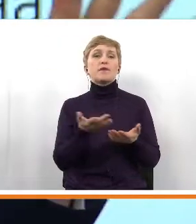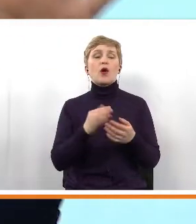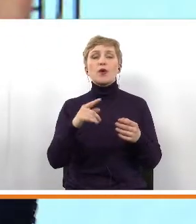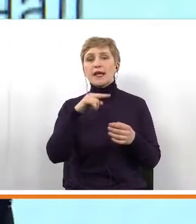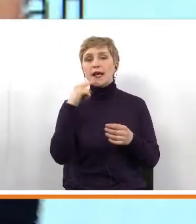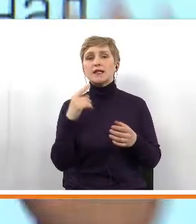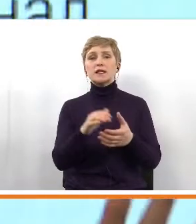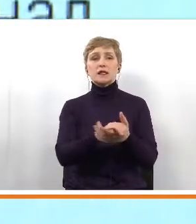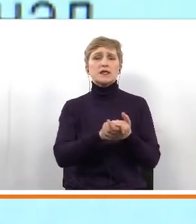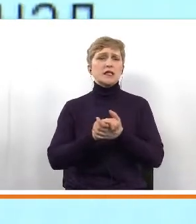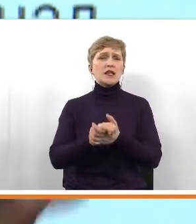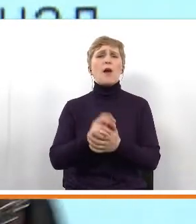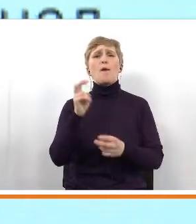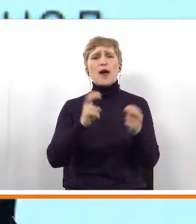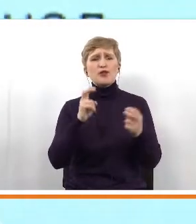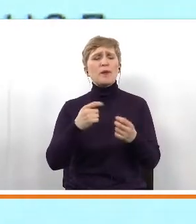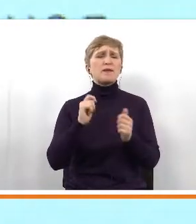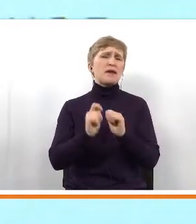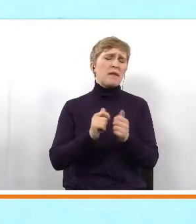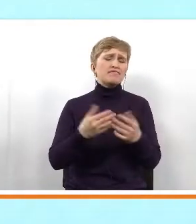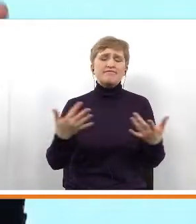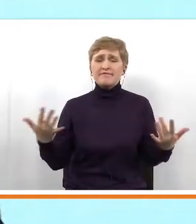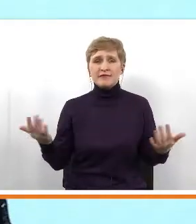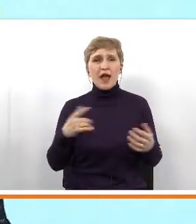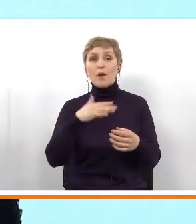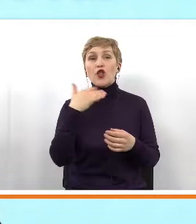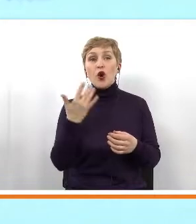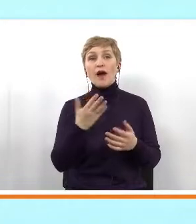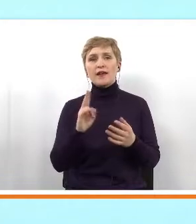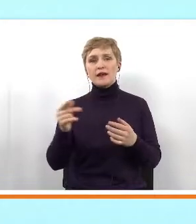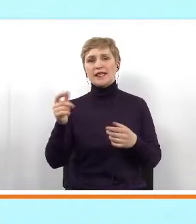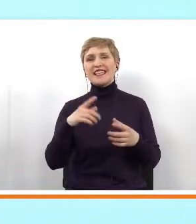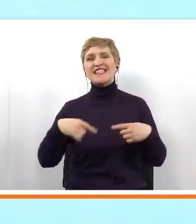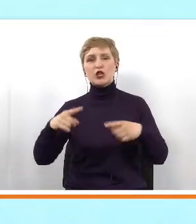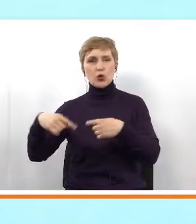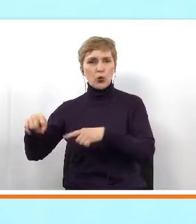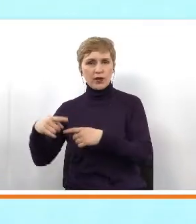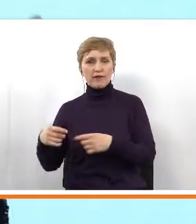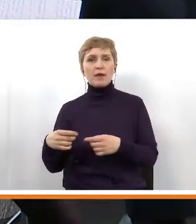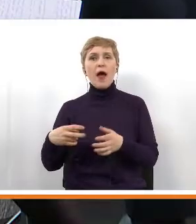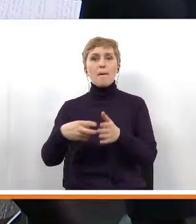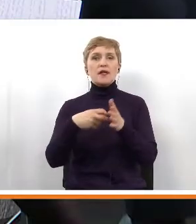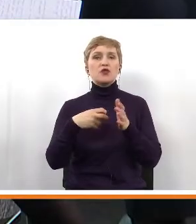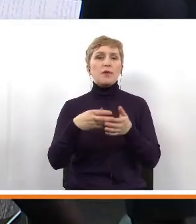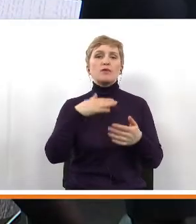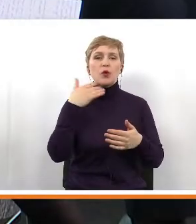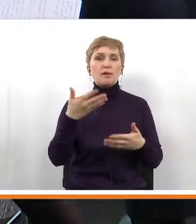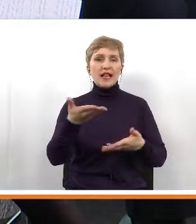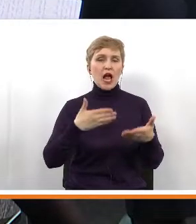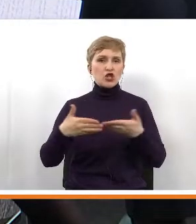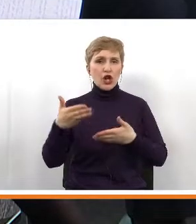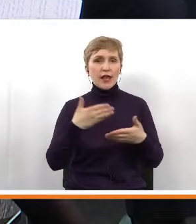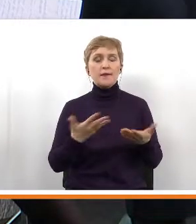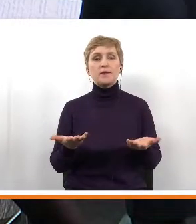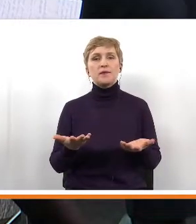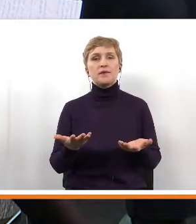Российского Союза там, промышленников и предпринимателей, то есть от многих институтов поступил ряд предложений о том, что вот